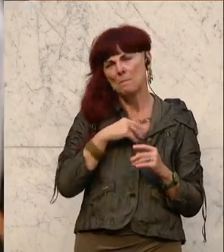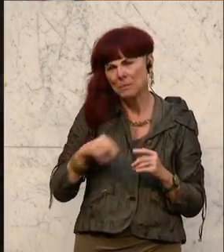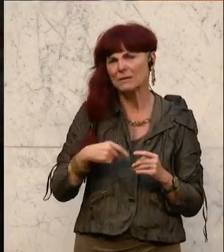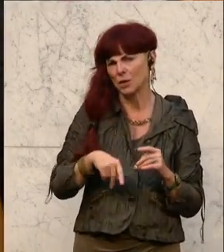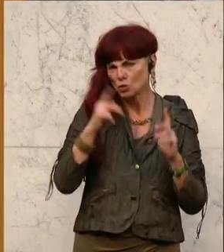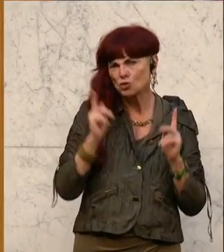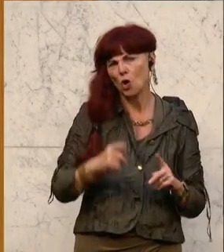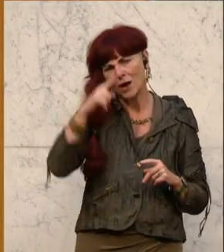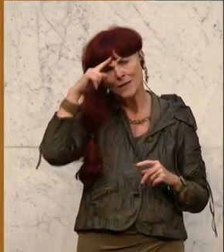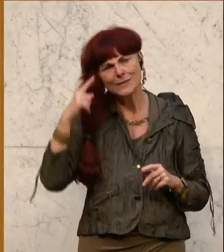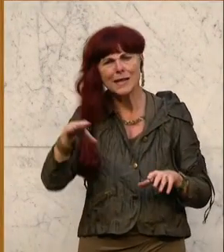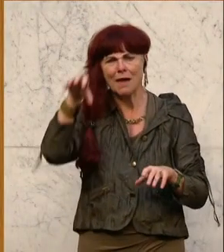Dank.